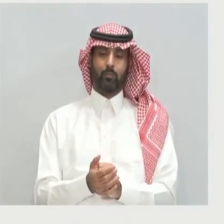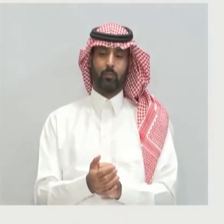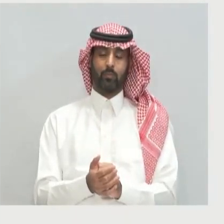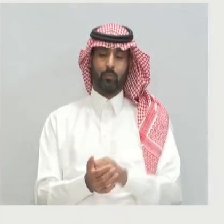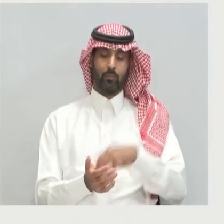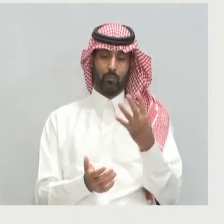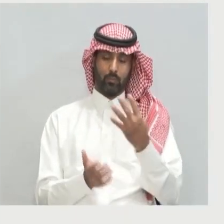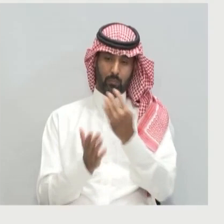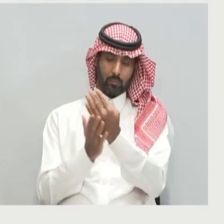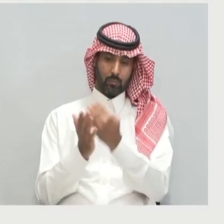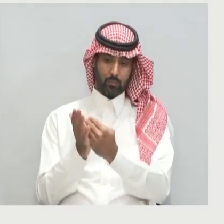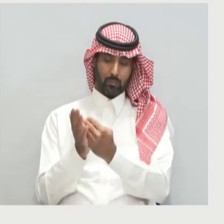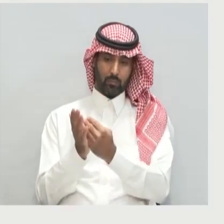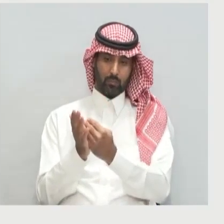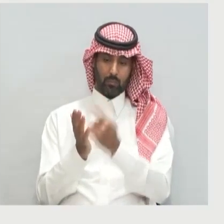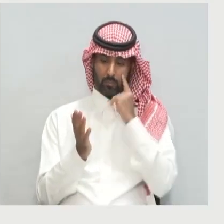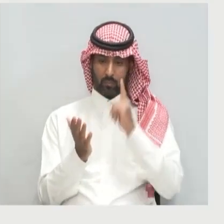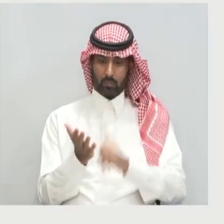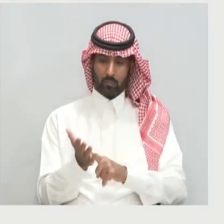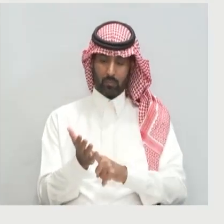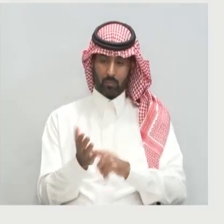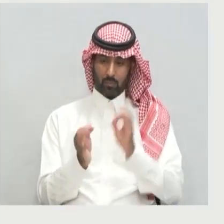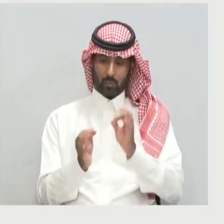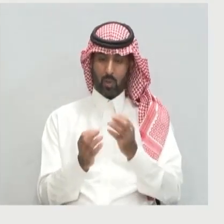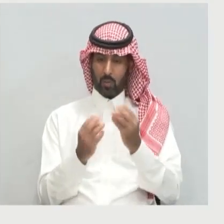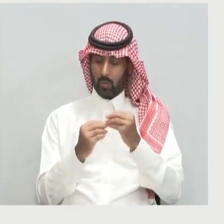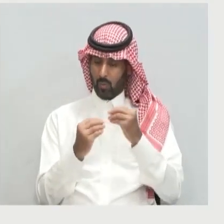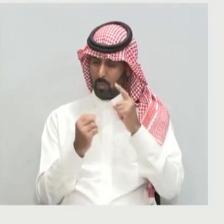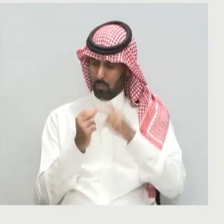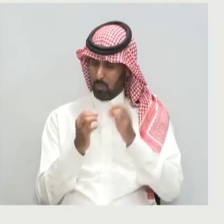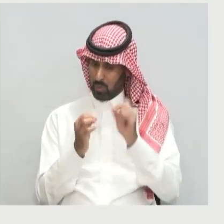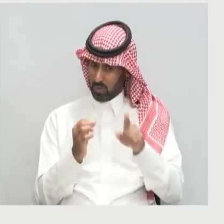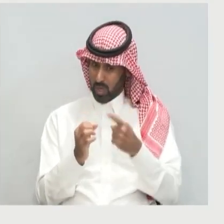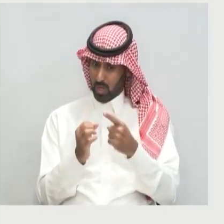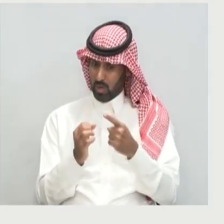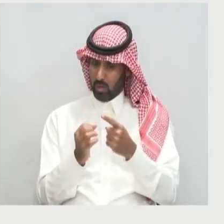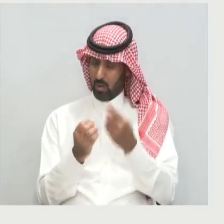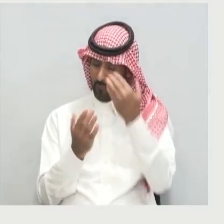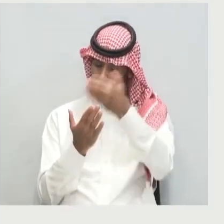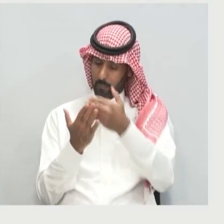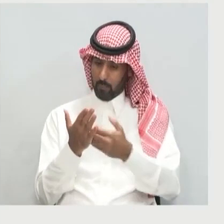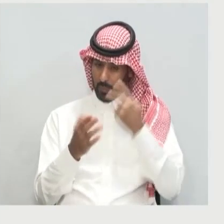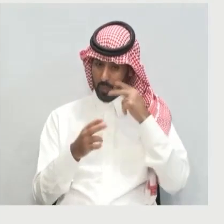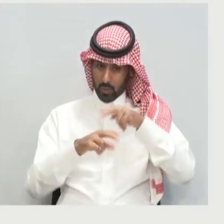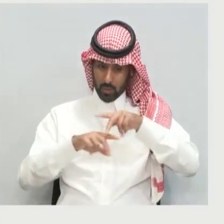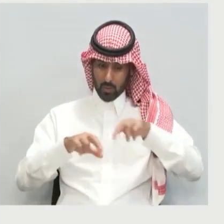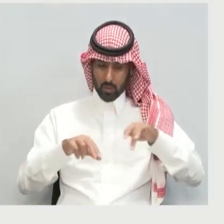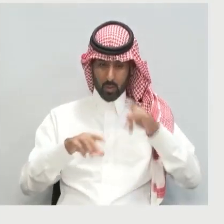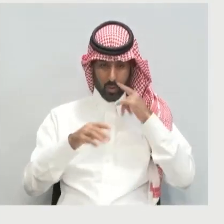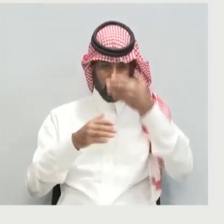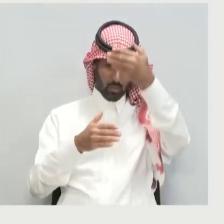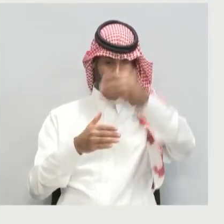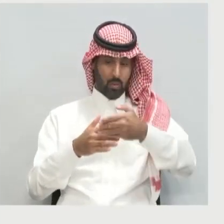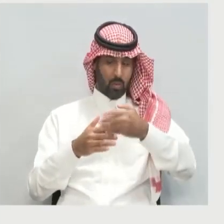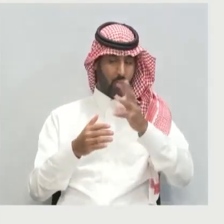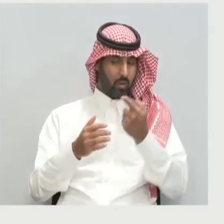رابع معيار عندنا اللي هو التحقق من دقه المعلومات المتوفره في صفحه الانترنت من